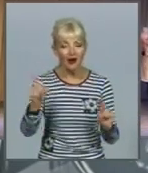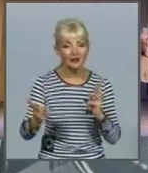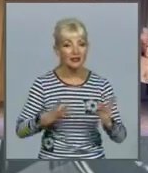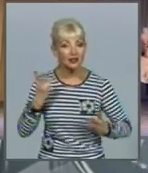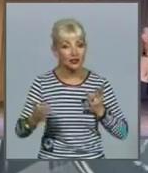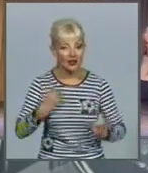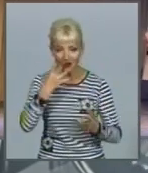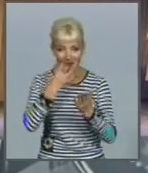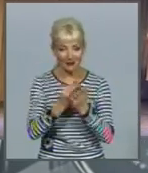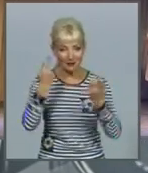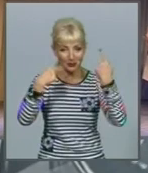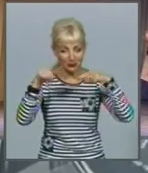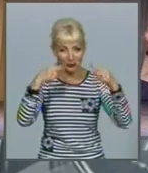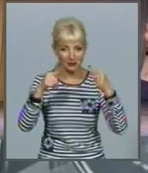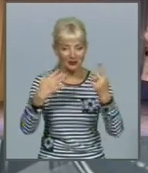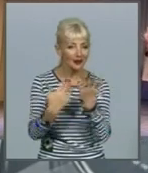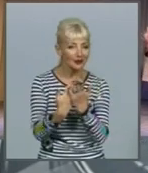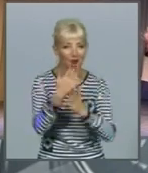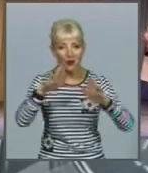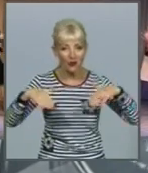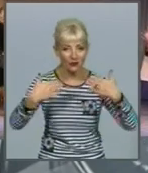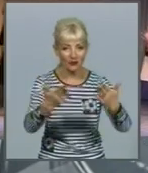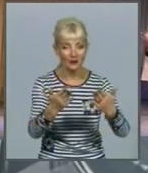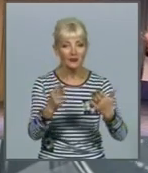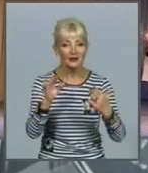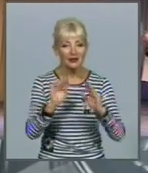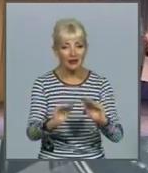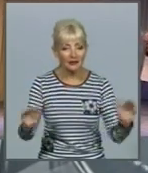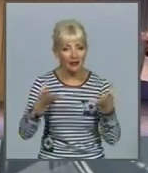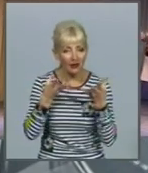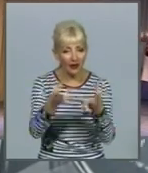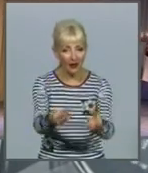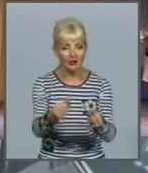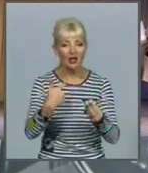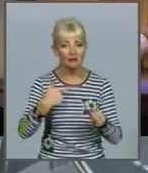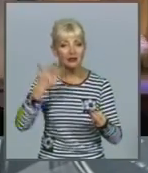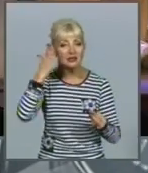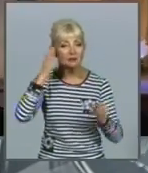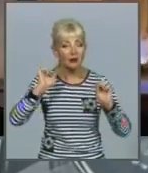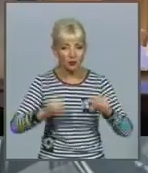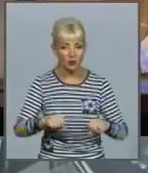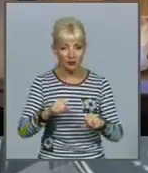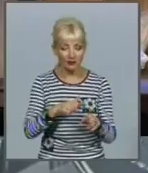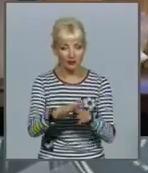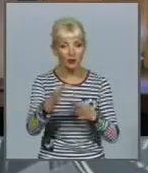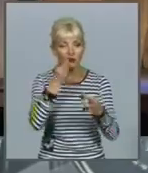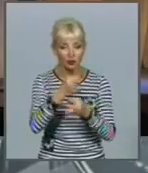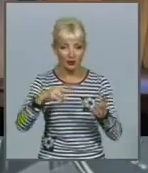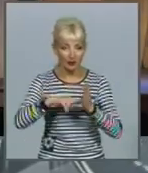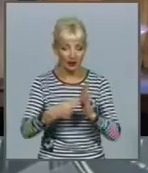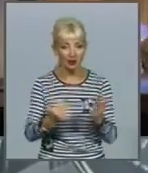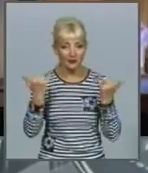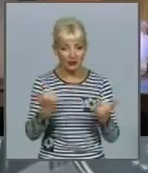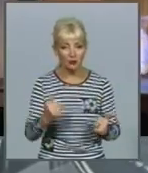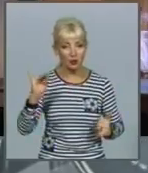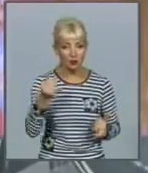своїм креативом дітей. І ми способні реалізувати любые плани. А сьогоднішній ювілей для них і